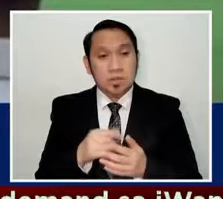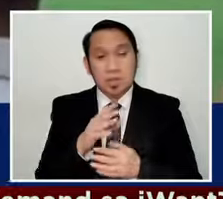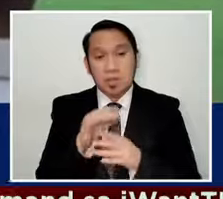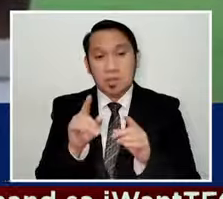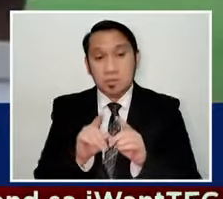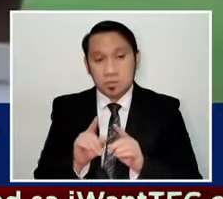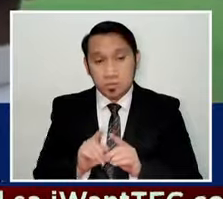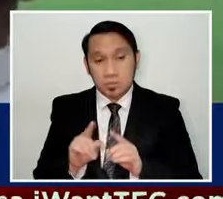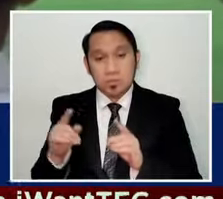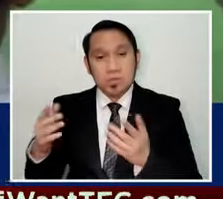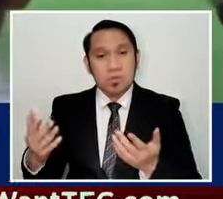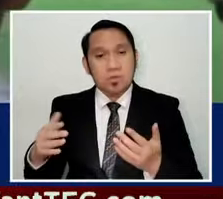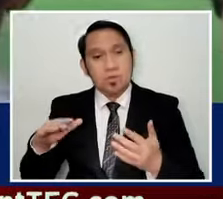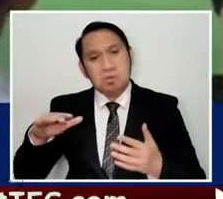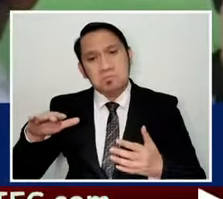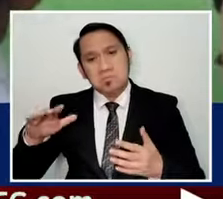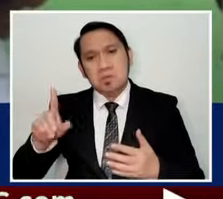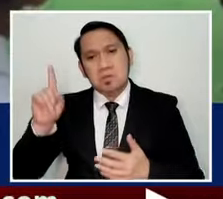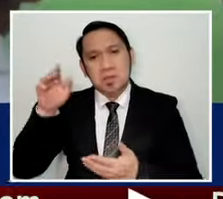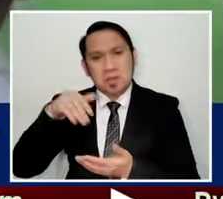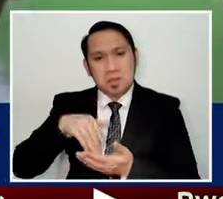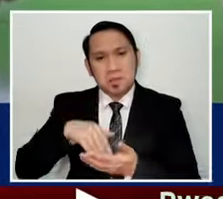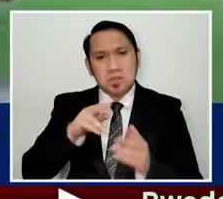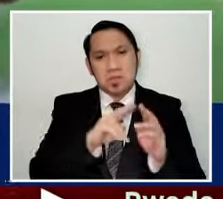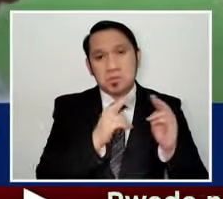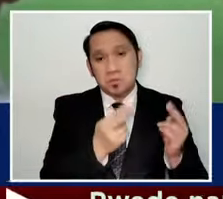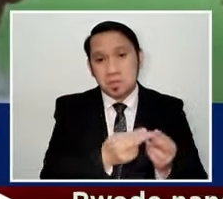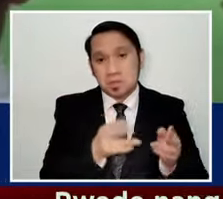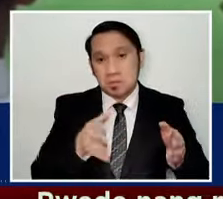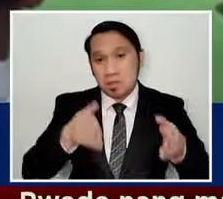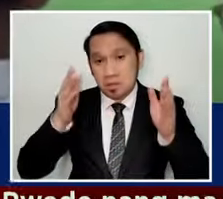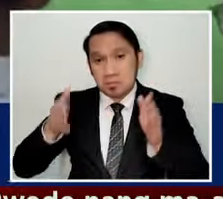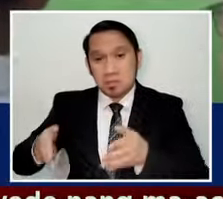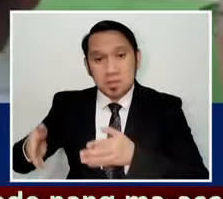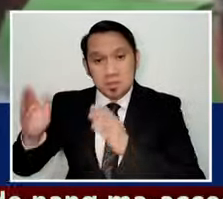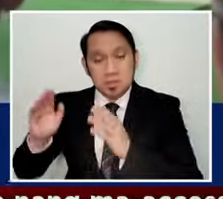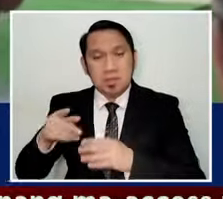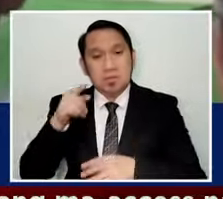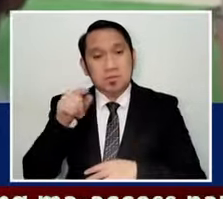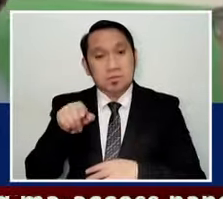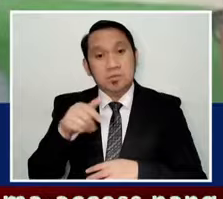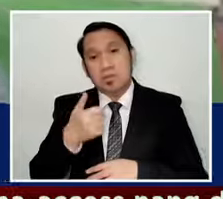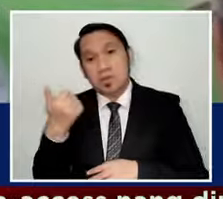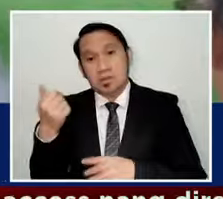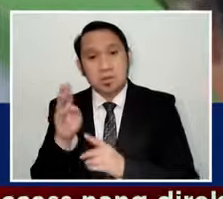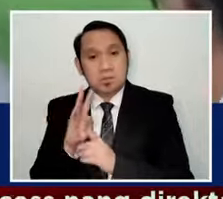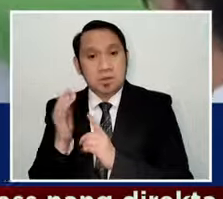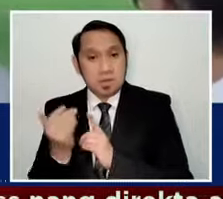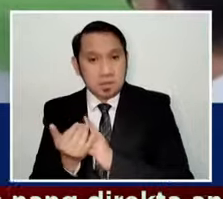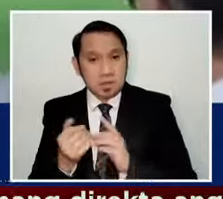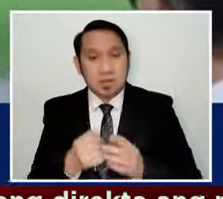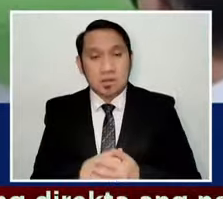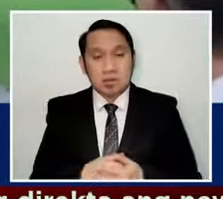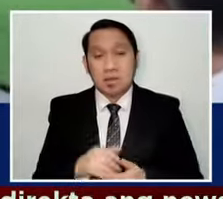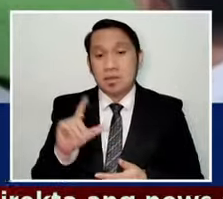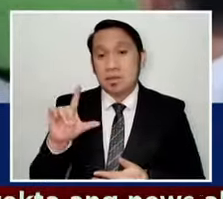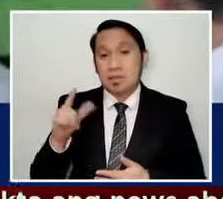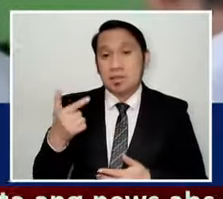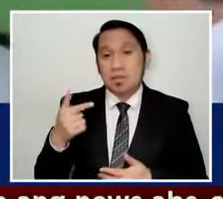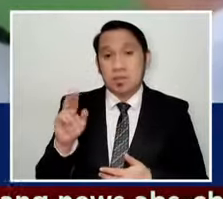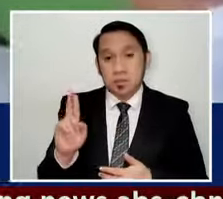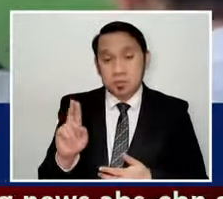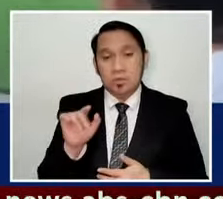rise buildings na higit 1,000 units naman ang ilalagay sa Barangay Balatas. Ang lokal na pamahalaan